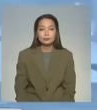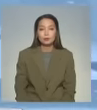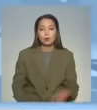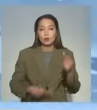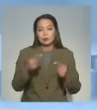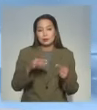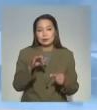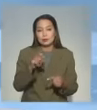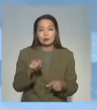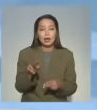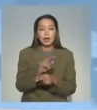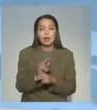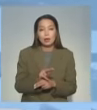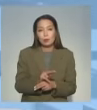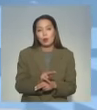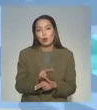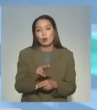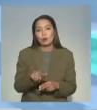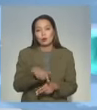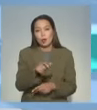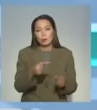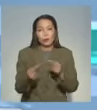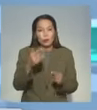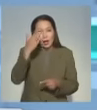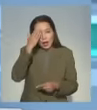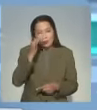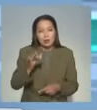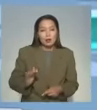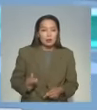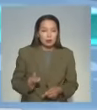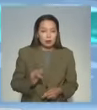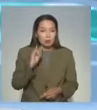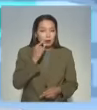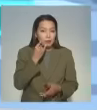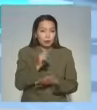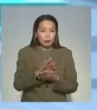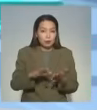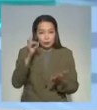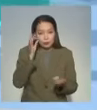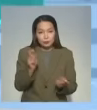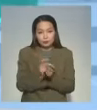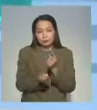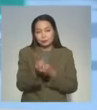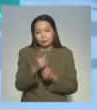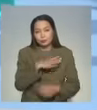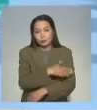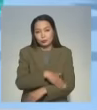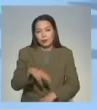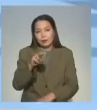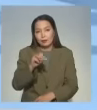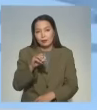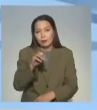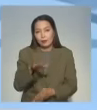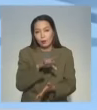Спор из-за ремонта дороги между акиматом и подрядчиком продолжается в Павлодаре. Напомню, конфликт начался из-за улицы Катаева. Городские власти были